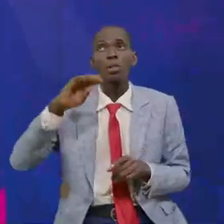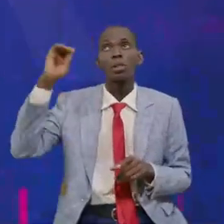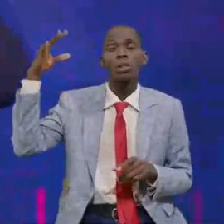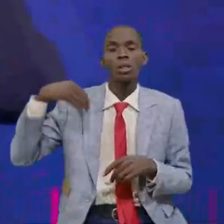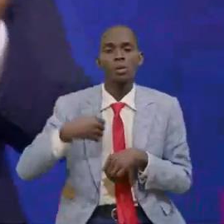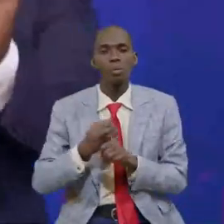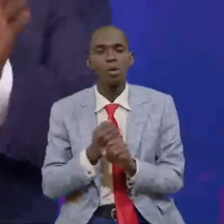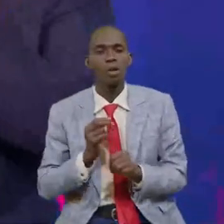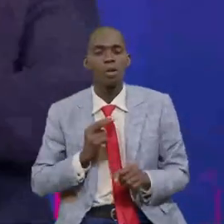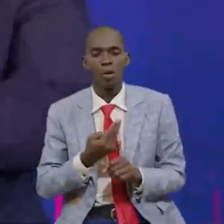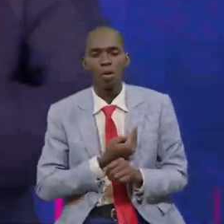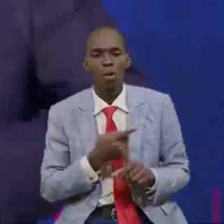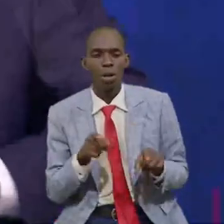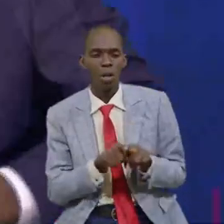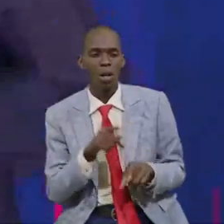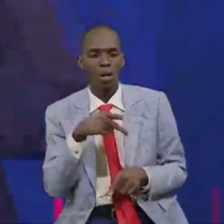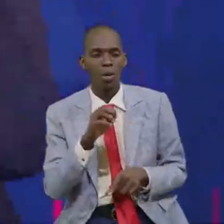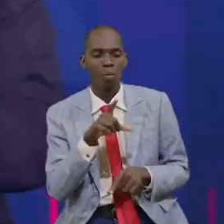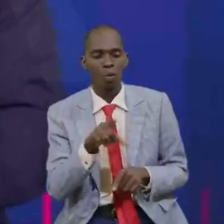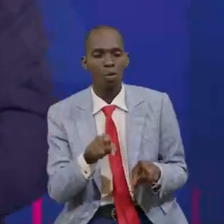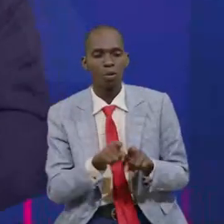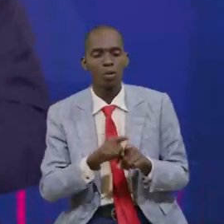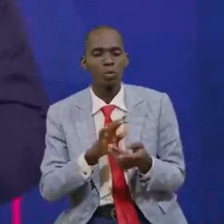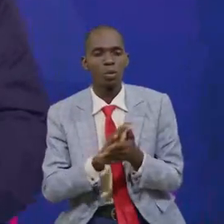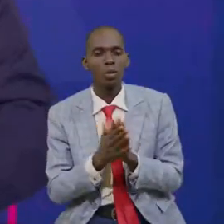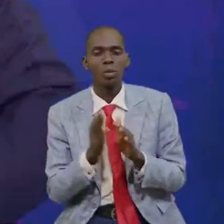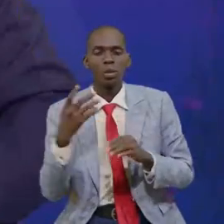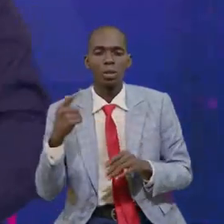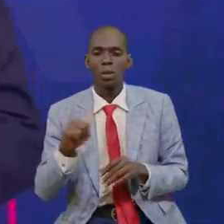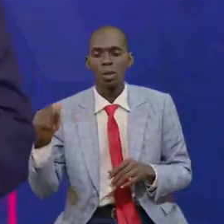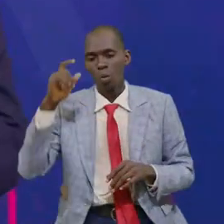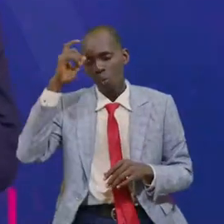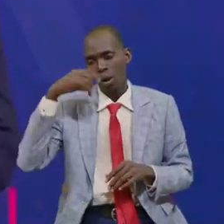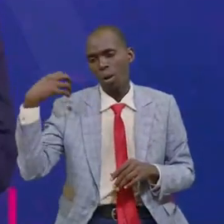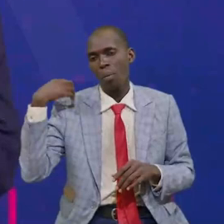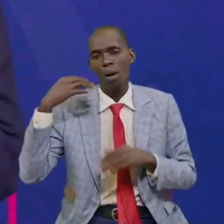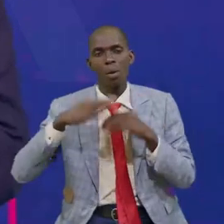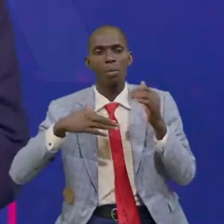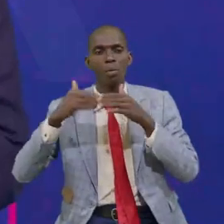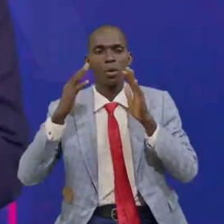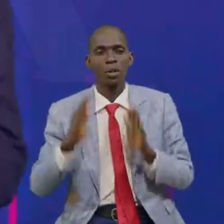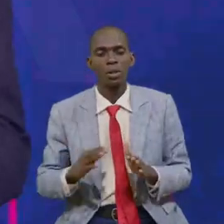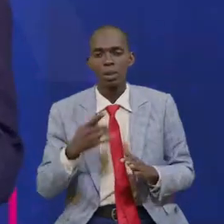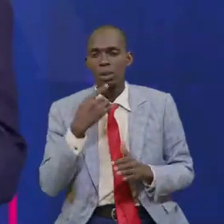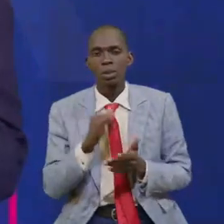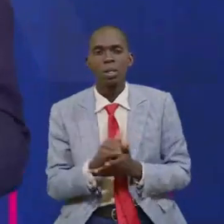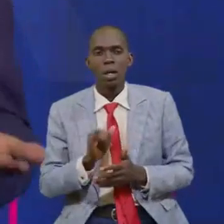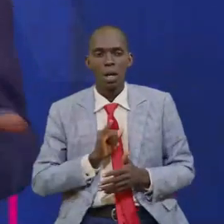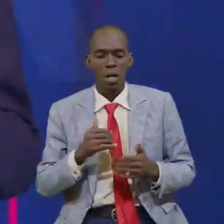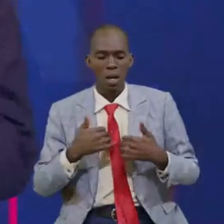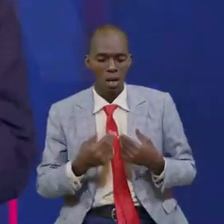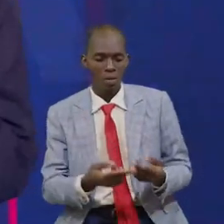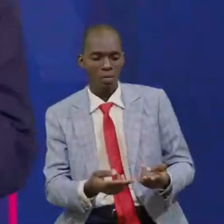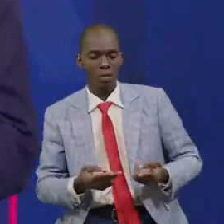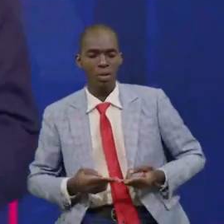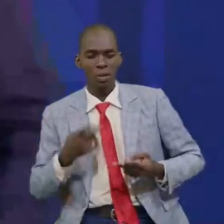grâce, comme elle avait rendu Paul un sage architecte, il dit, j'ai posé la fondation